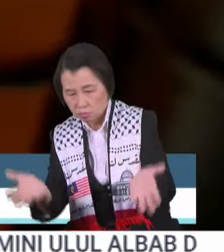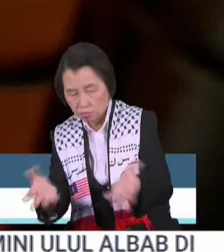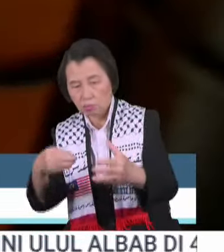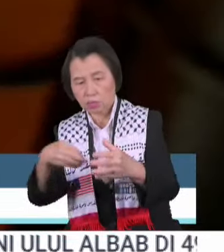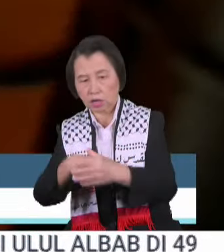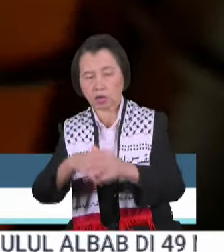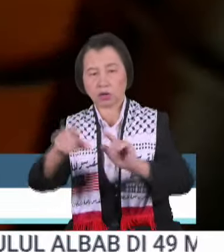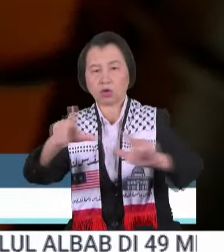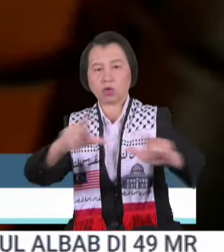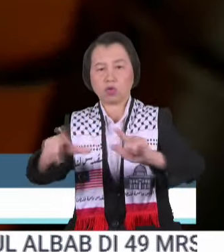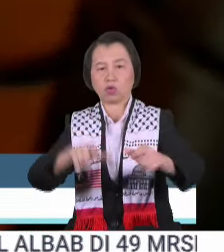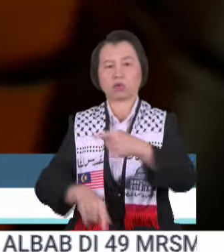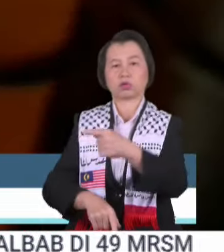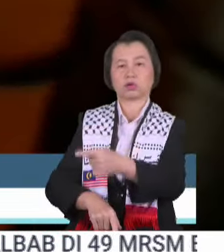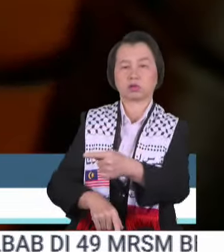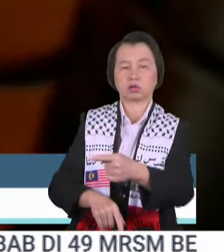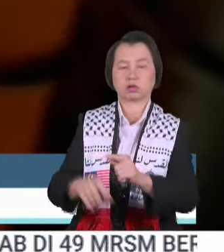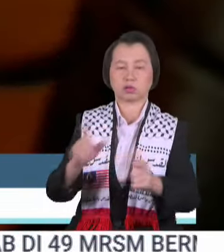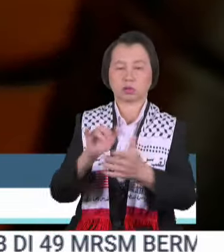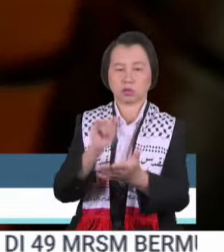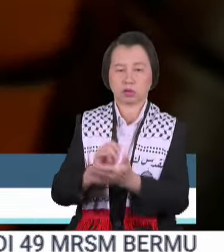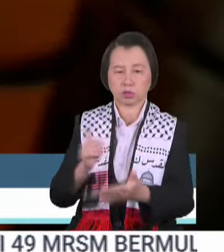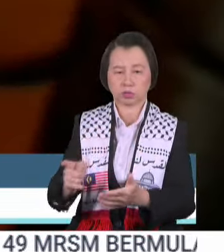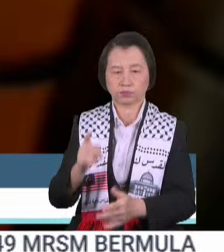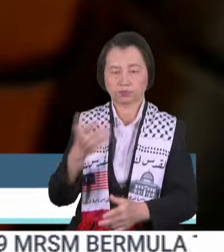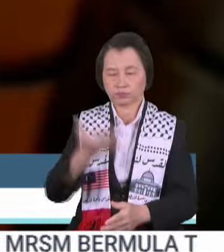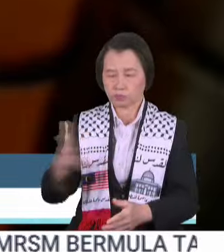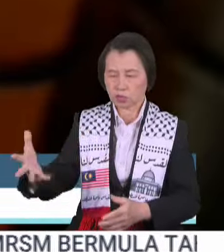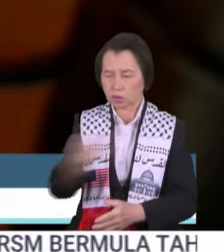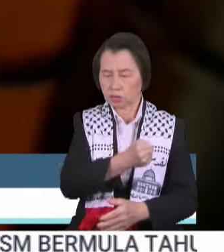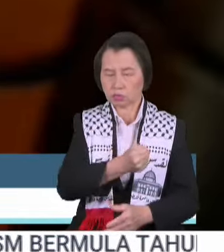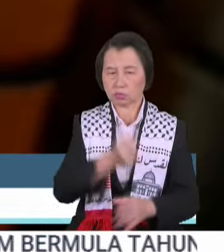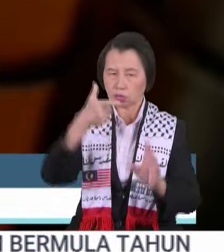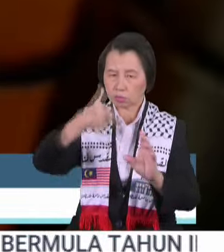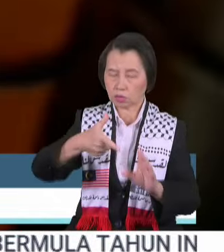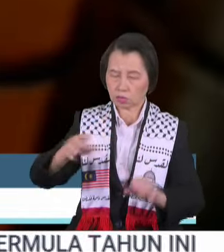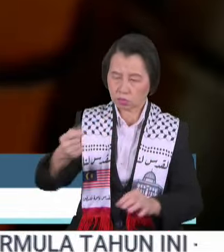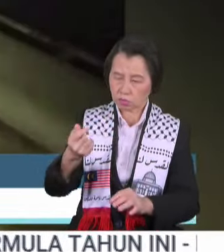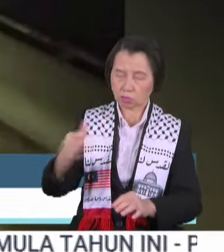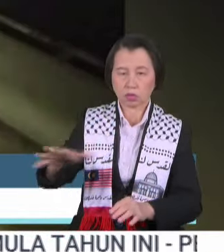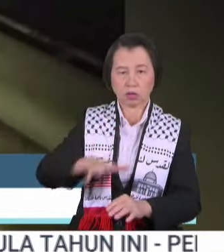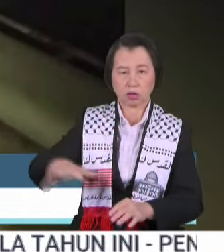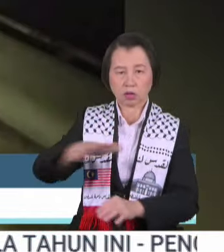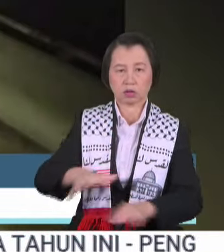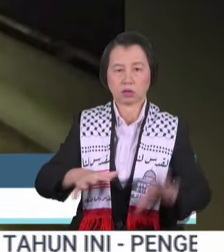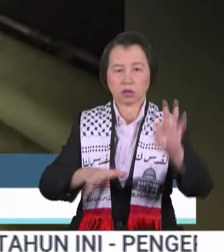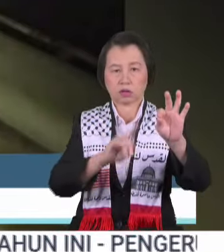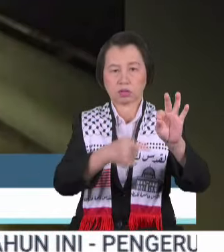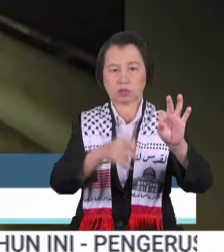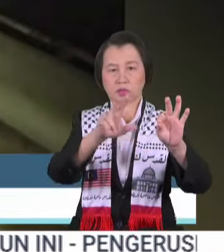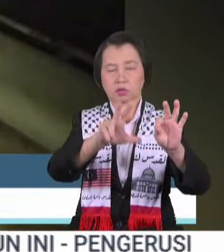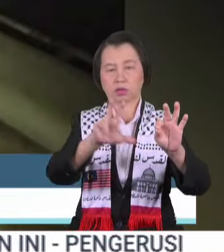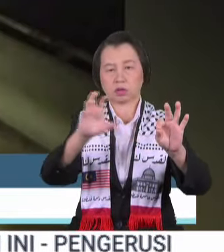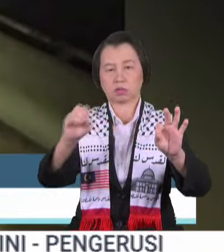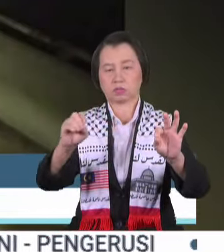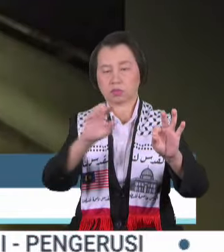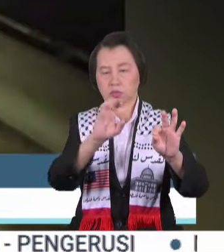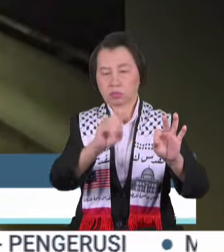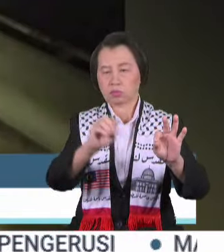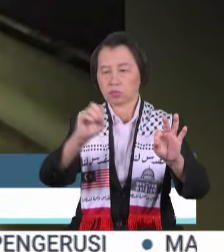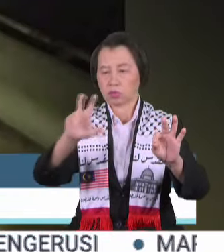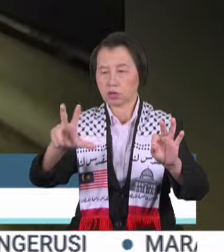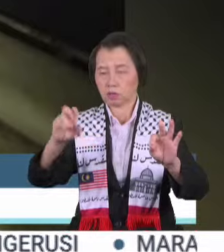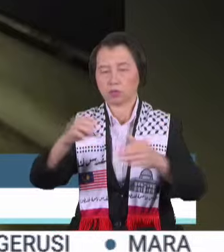di dalam lori milik lelaki tersebut. Nilai rampasan minyak terbabit dianggarkan bernilai RM9,030.